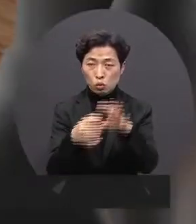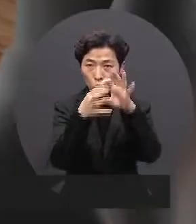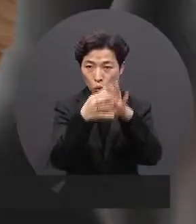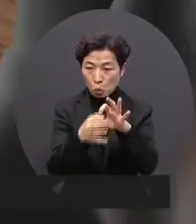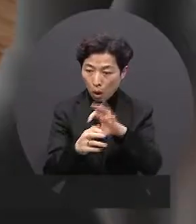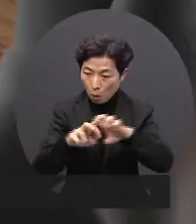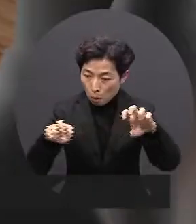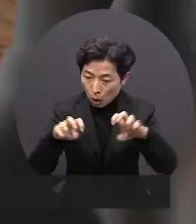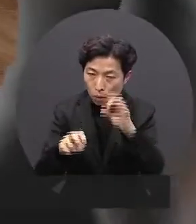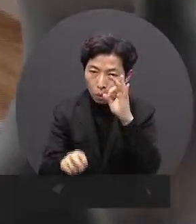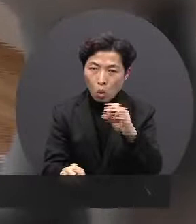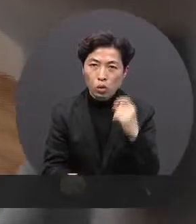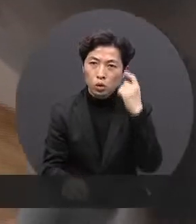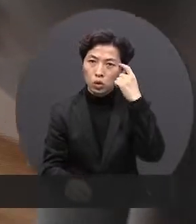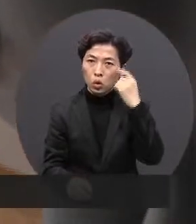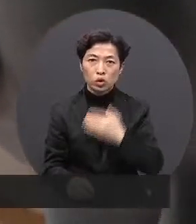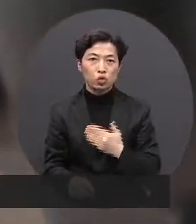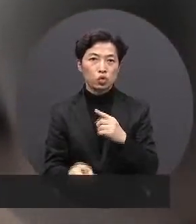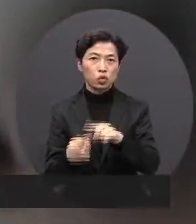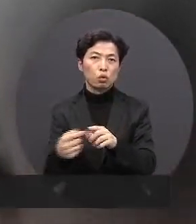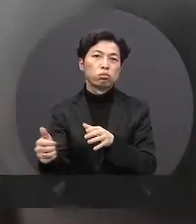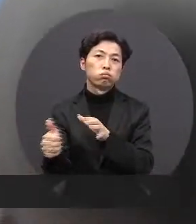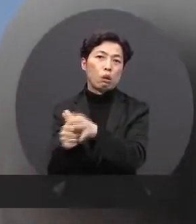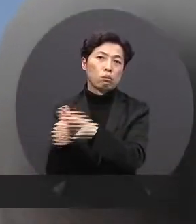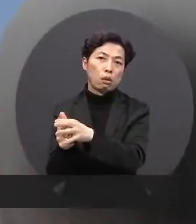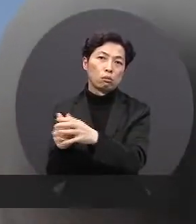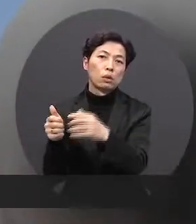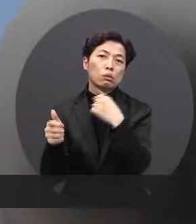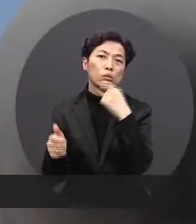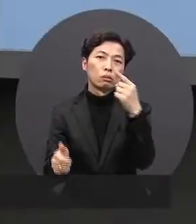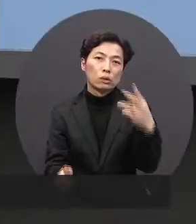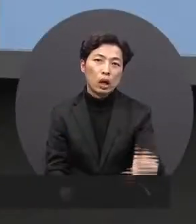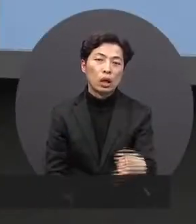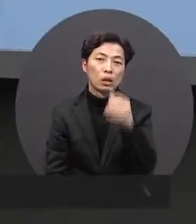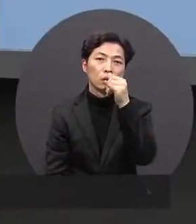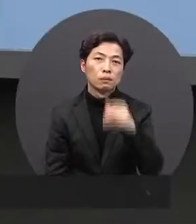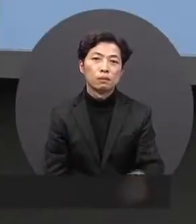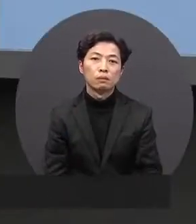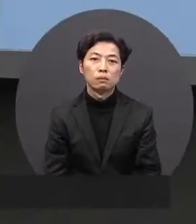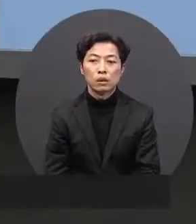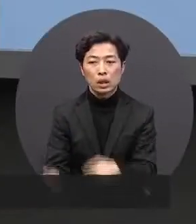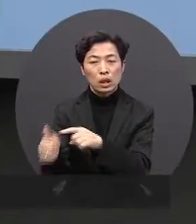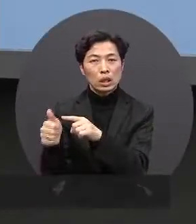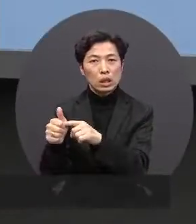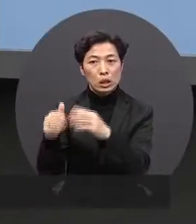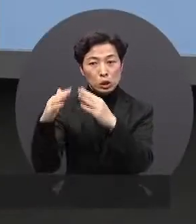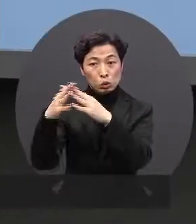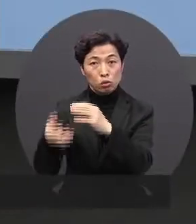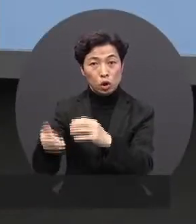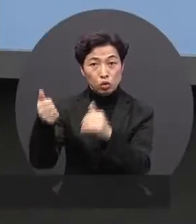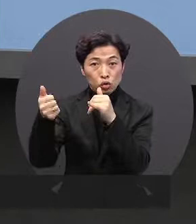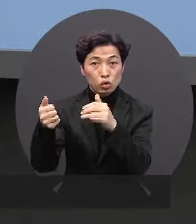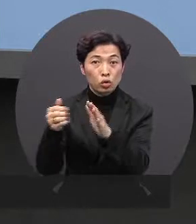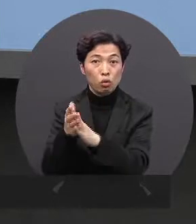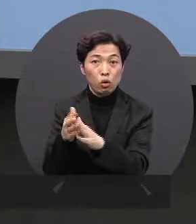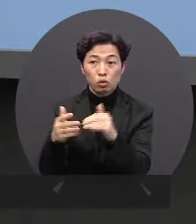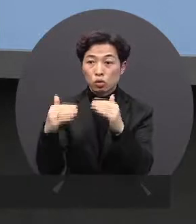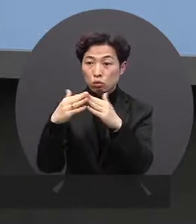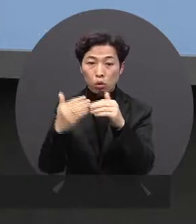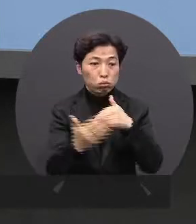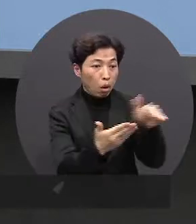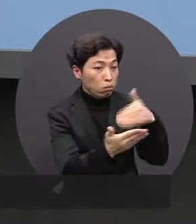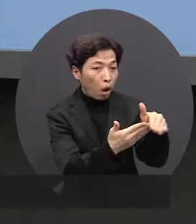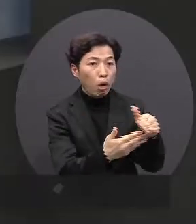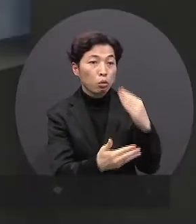여성으로부터 정신적, 육체적 가혹행위를 당했던 걸로 드러났습니다. 남성은 자기 집인데도 불구하고 집에서 쫓겨나는